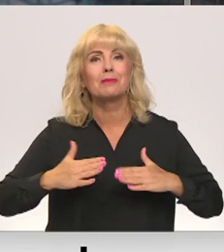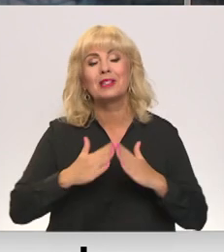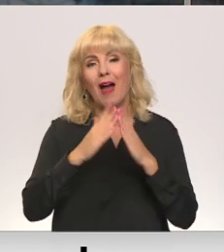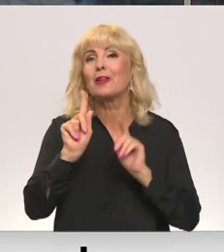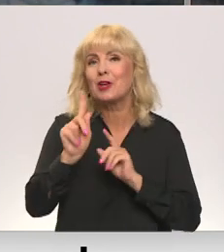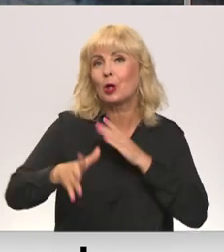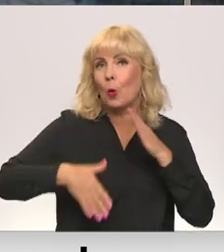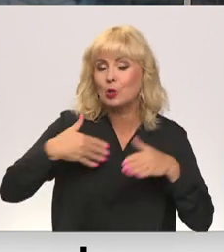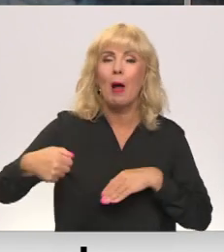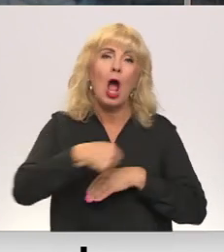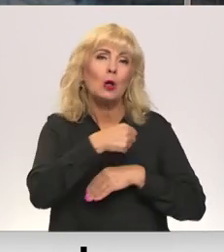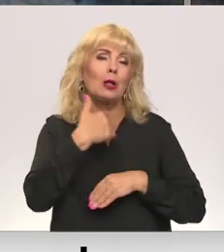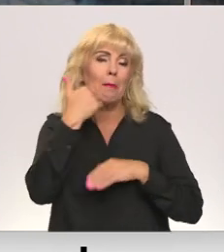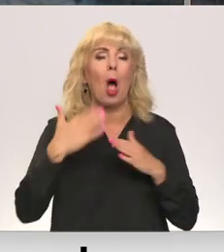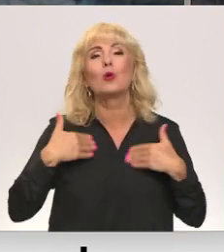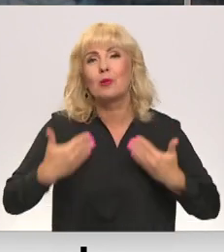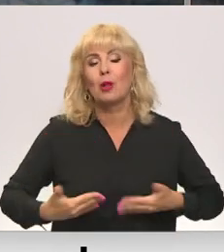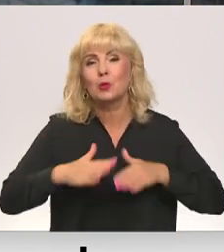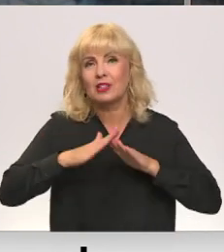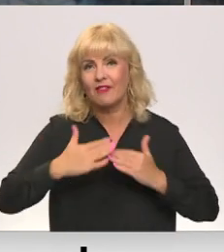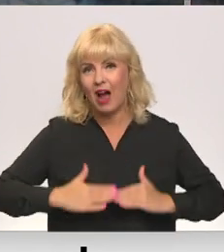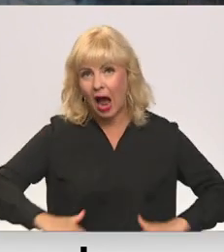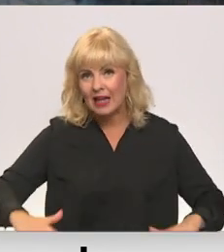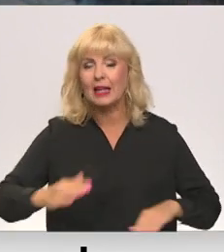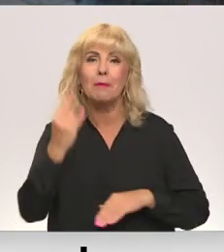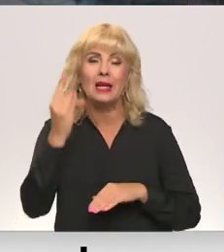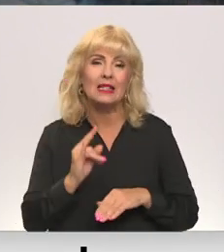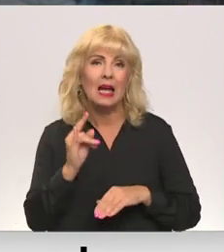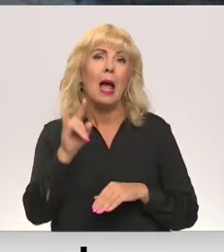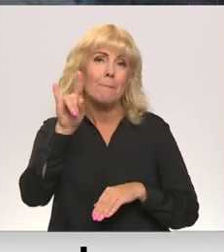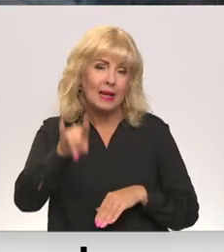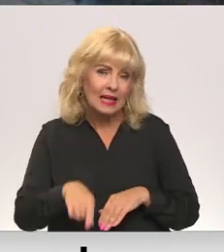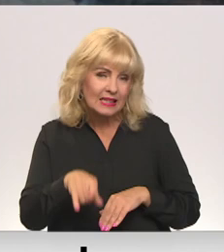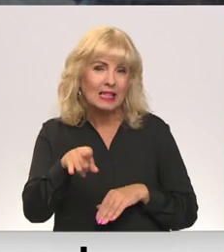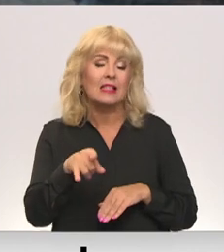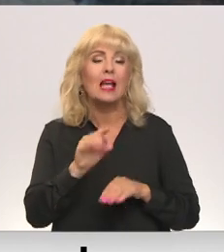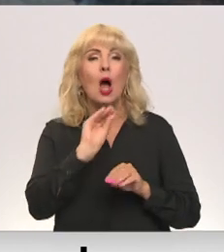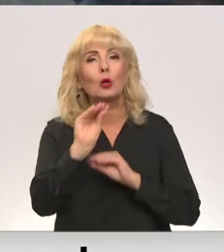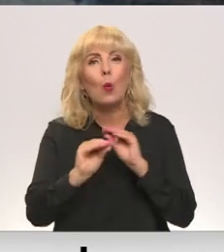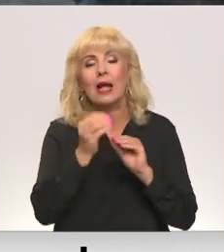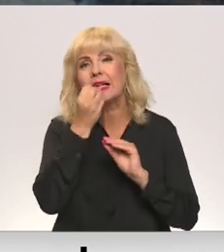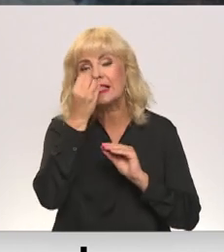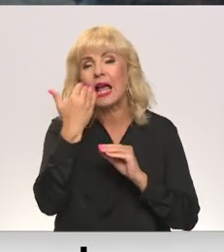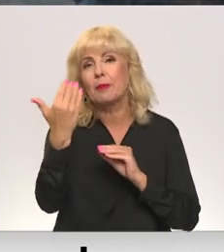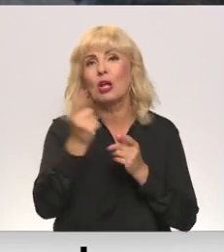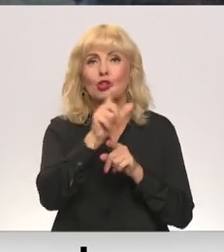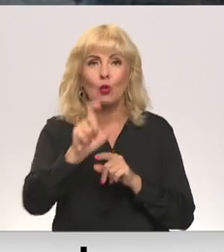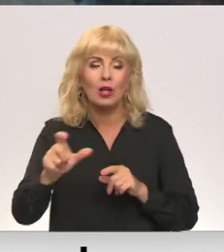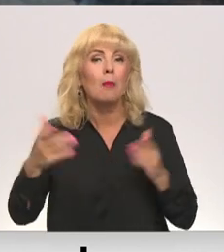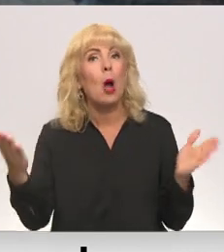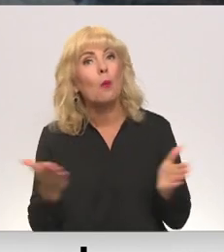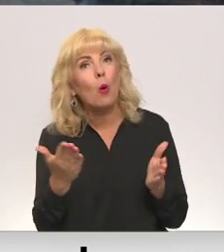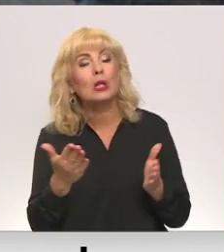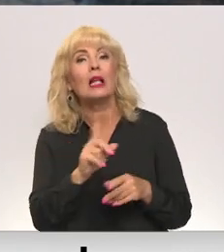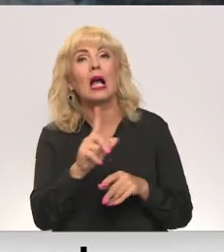uztraukums. Tiek gludinātas baltās blūzes, svārki un bikses, veidoti ziedu pušķi skolotājiem un mierināti tie, kuriem skola ir kas jauns